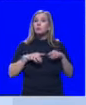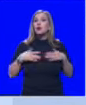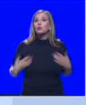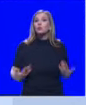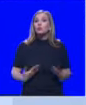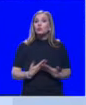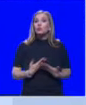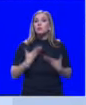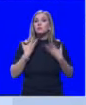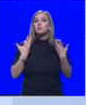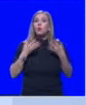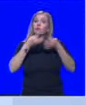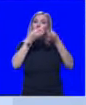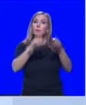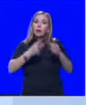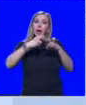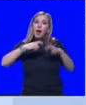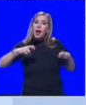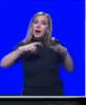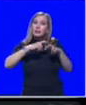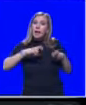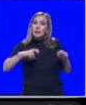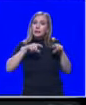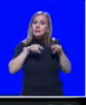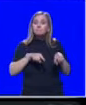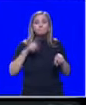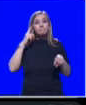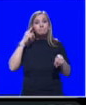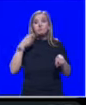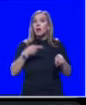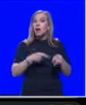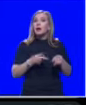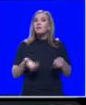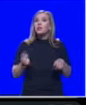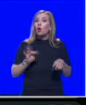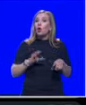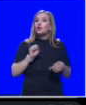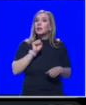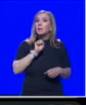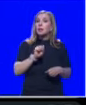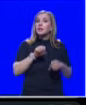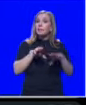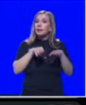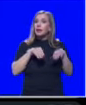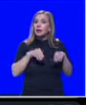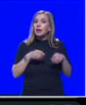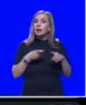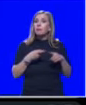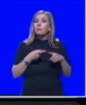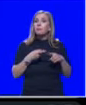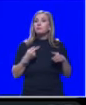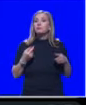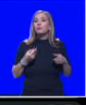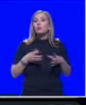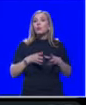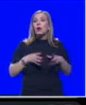Необходим е един много внимателен анализ, изхождайки от това, че все още партията се възприема твърде